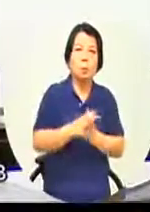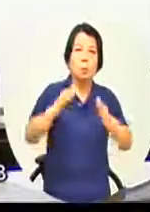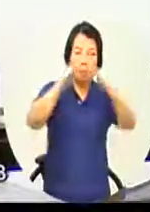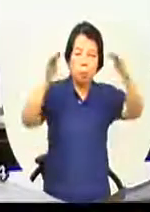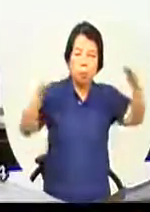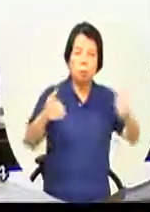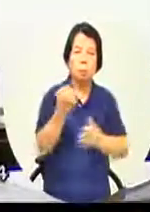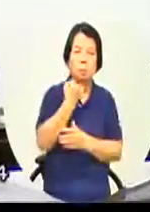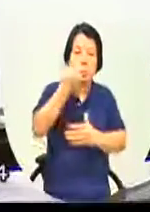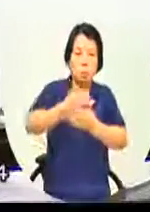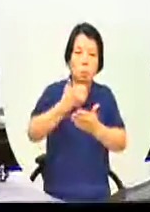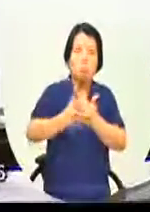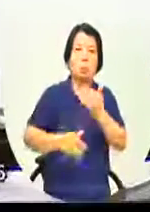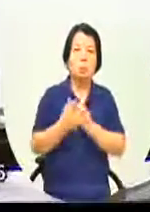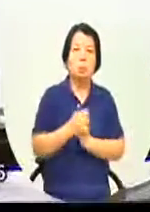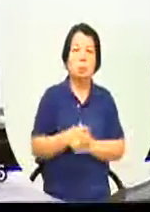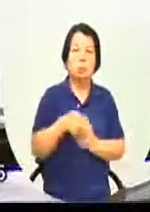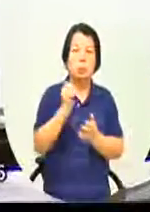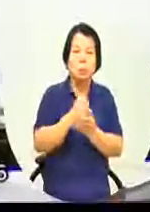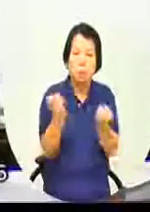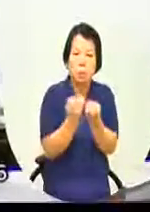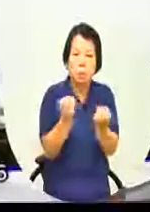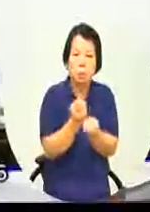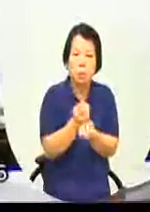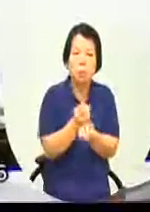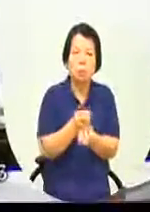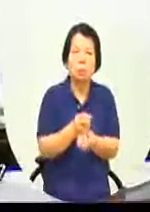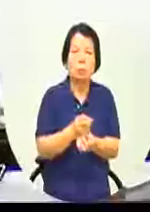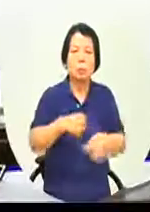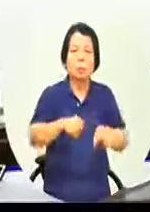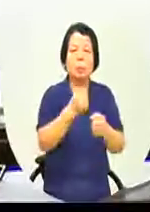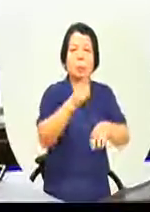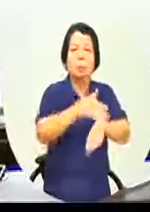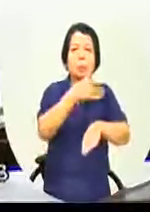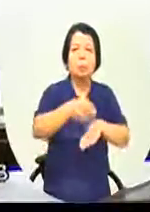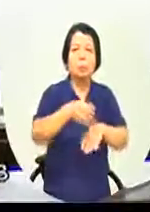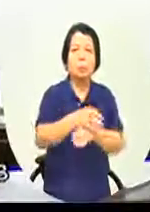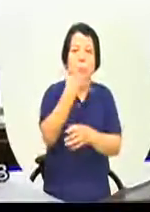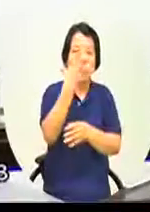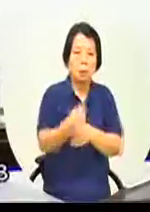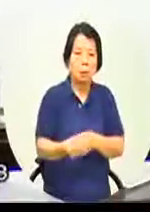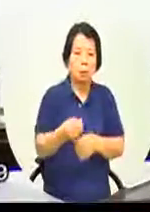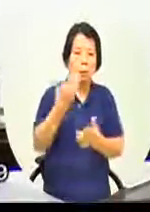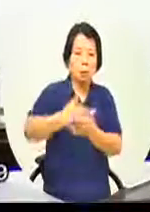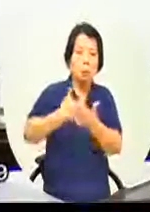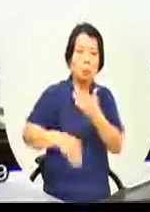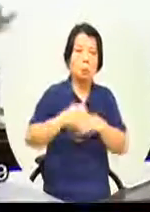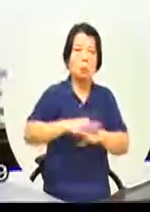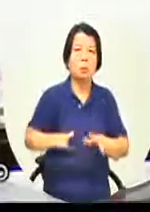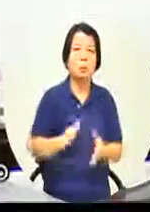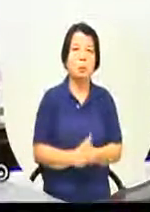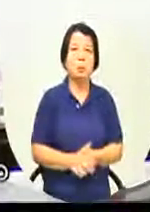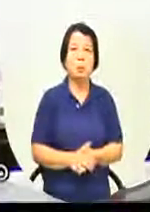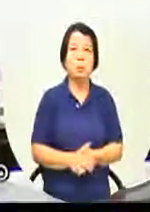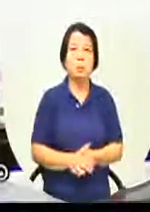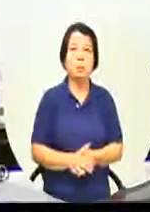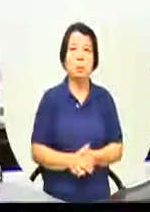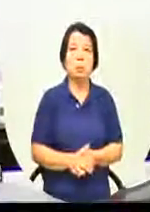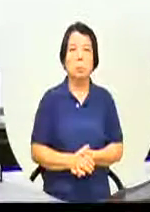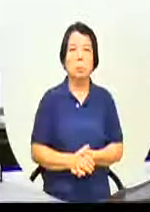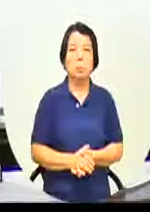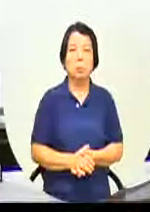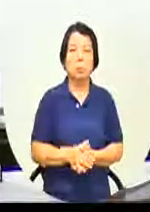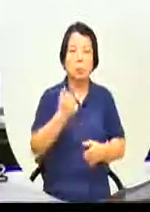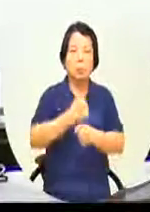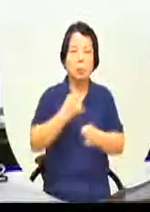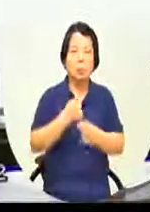实是可以减少我们在灾害的时候灾损。然后呢，甚至我们也可以从，如果是做